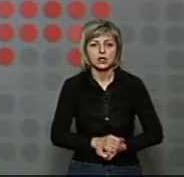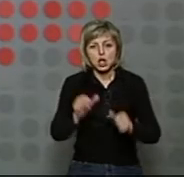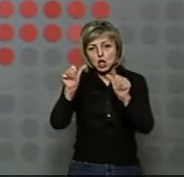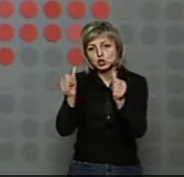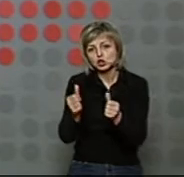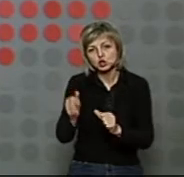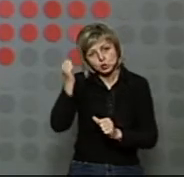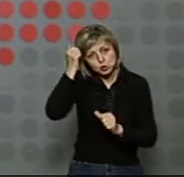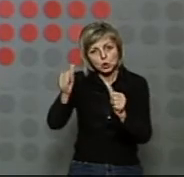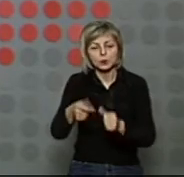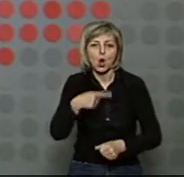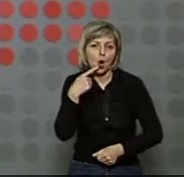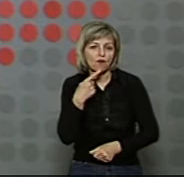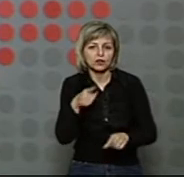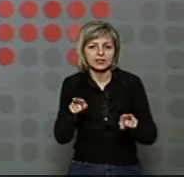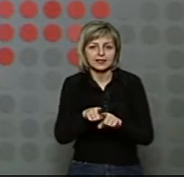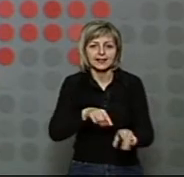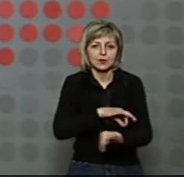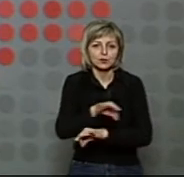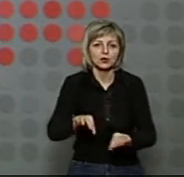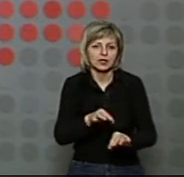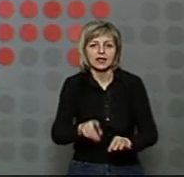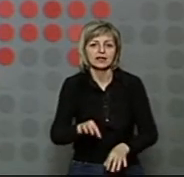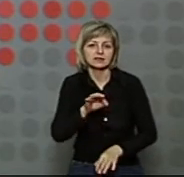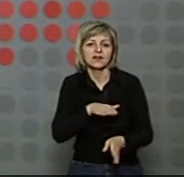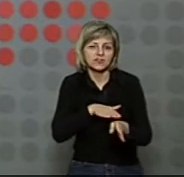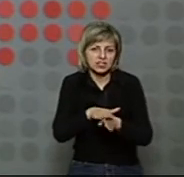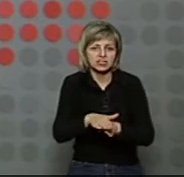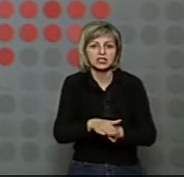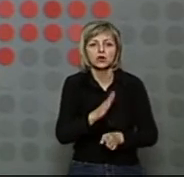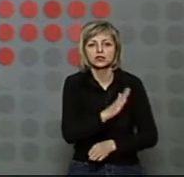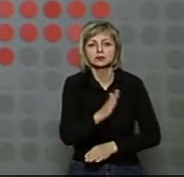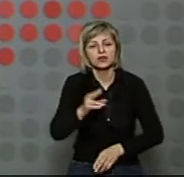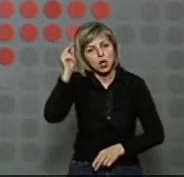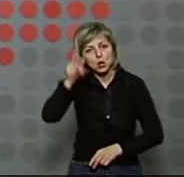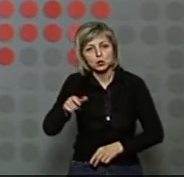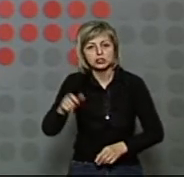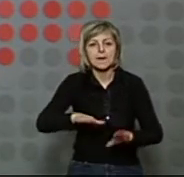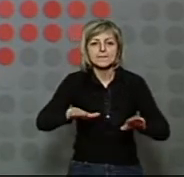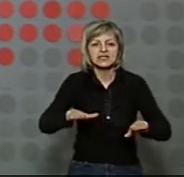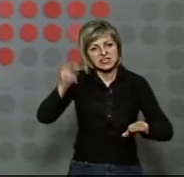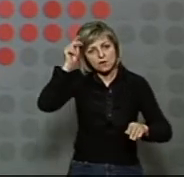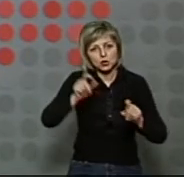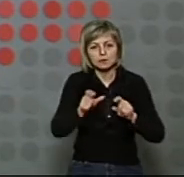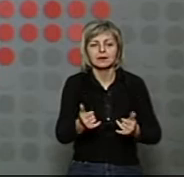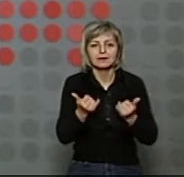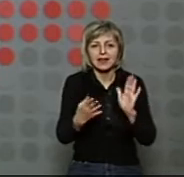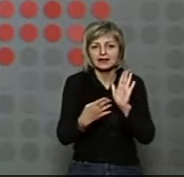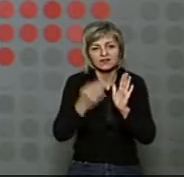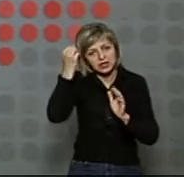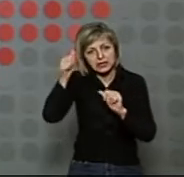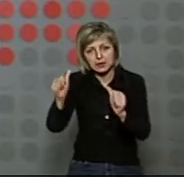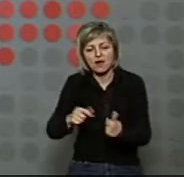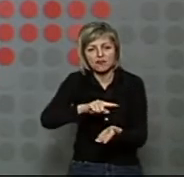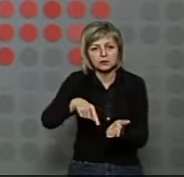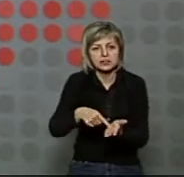Скульптури говорять. Такий проєкт втілили у Володимир-Волинському учні місцевої гімназії. Для 9 пам'ятників у